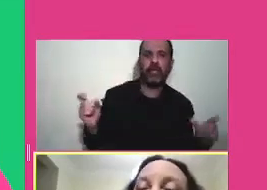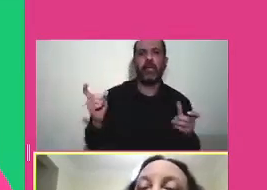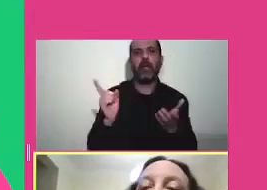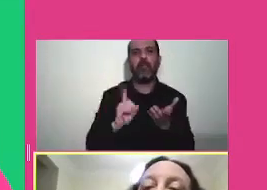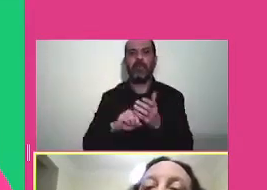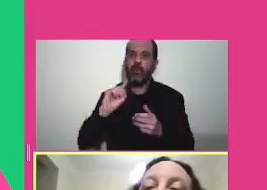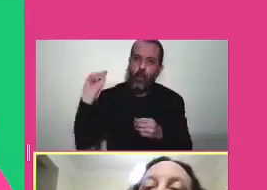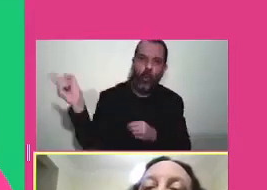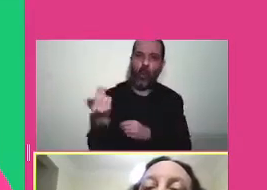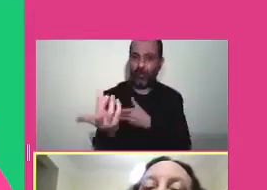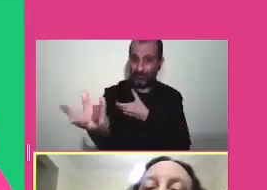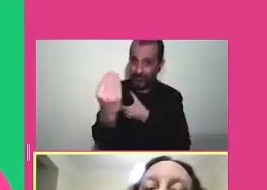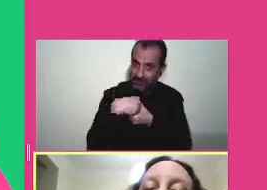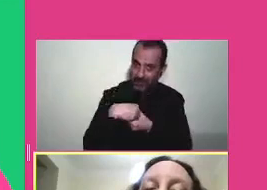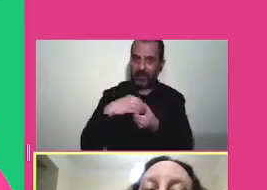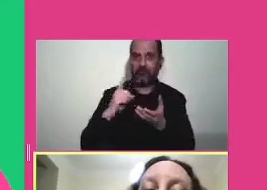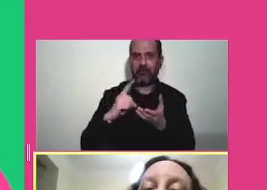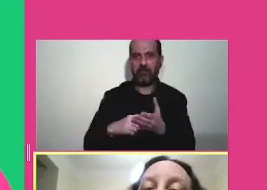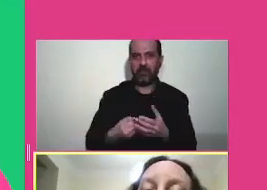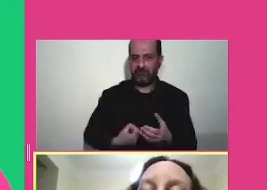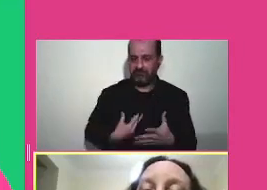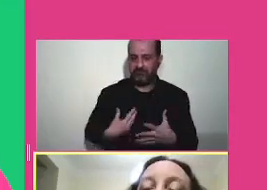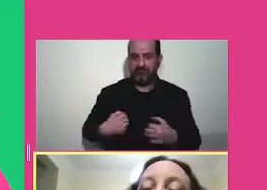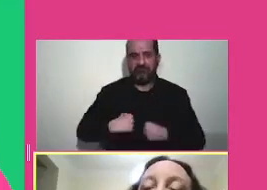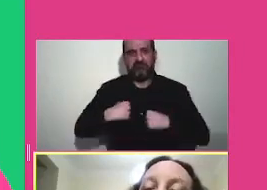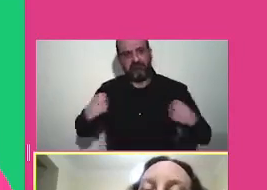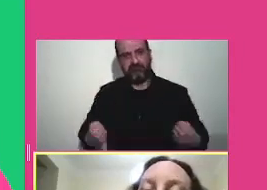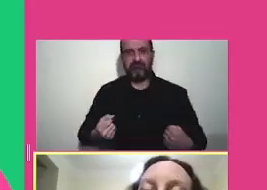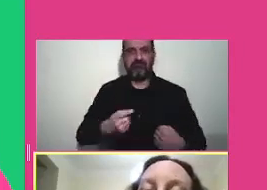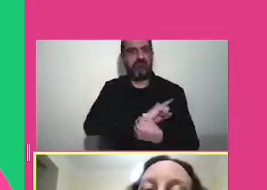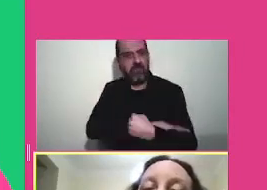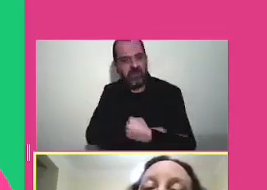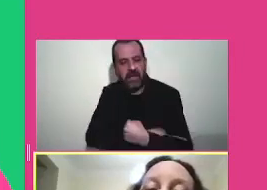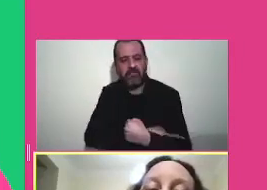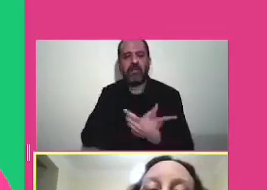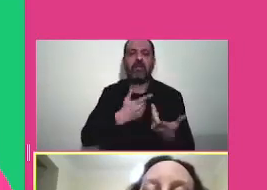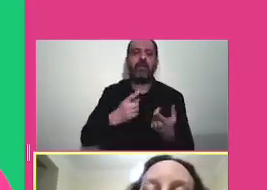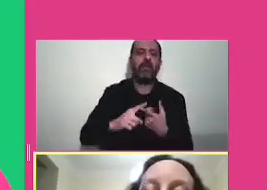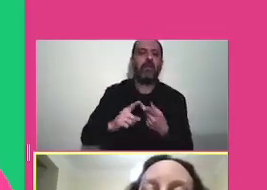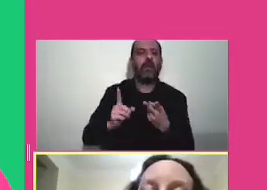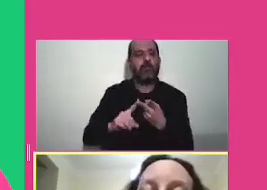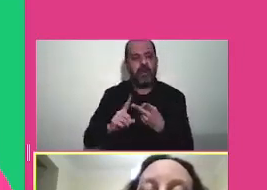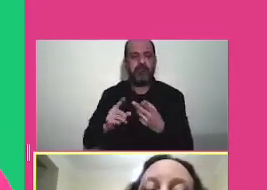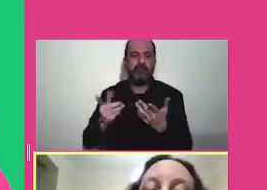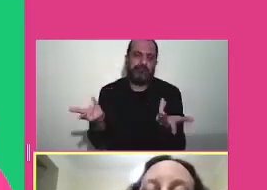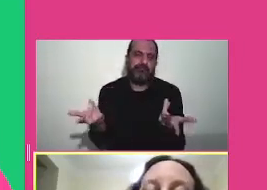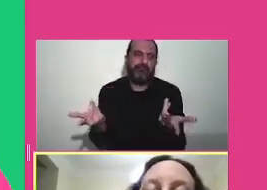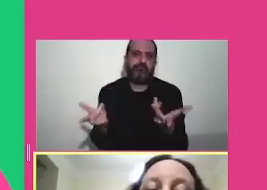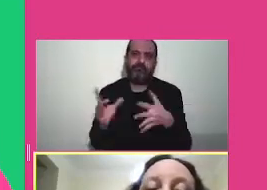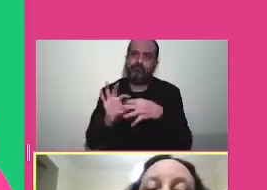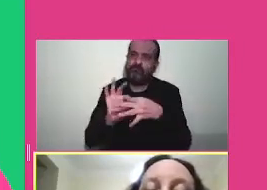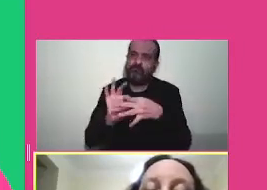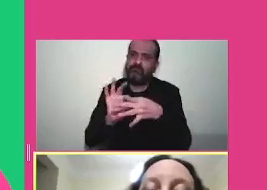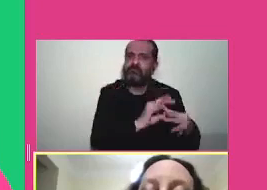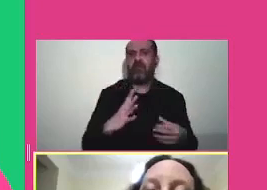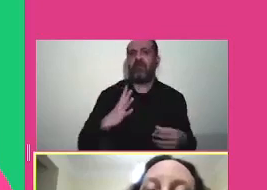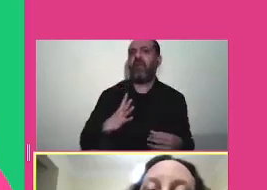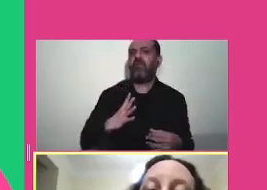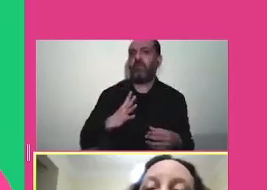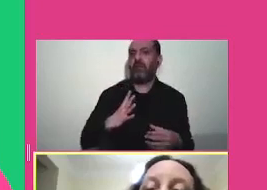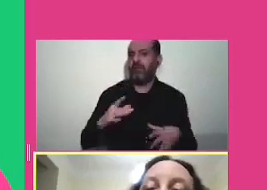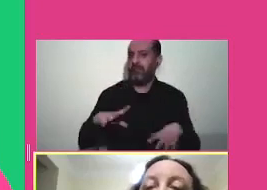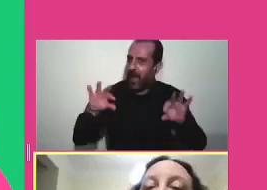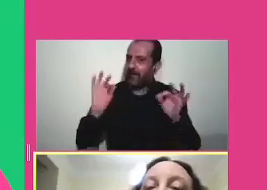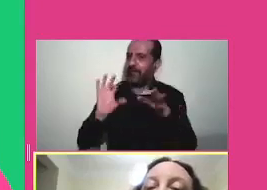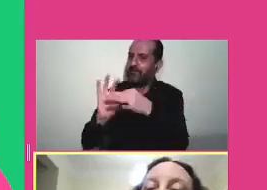αυτό, η δημιουργία σχέσεων των ανθρώπων μέσω της συνδημιουργίας και τέλος η